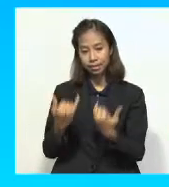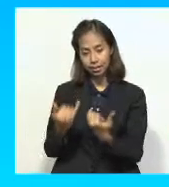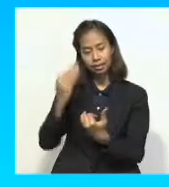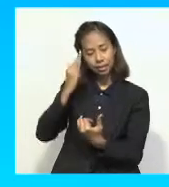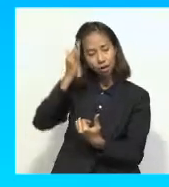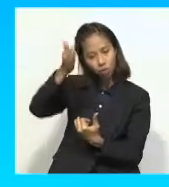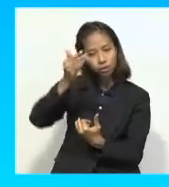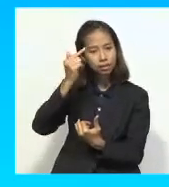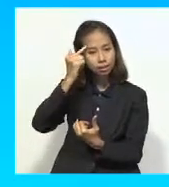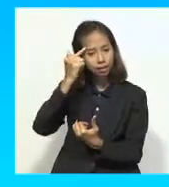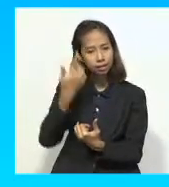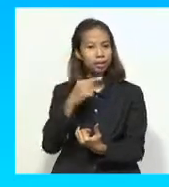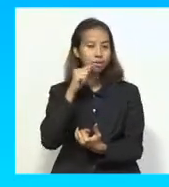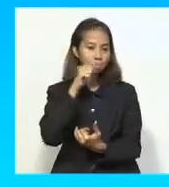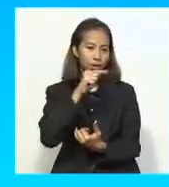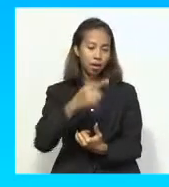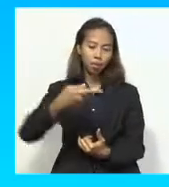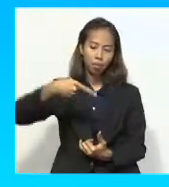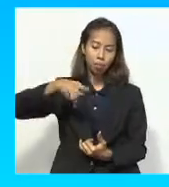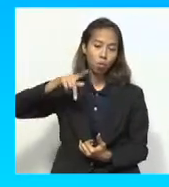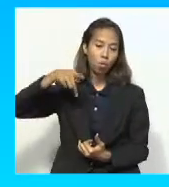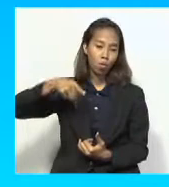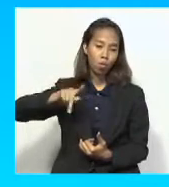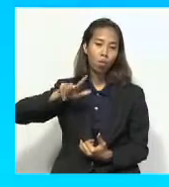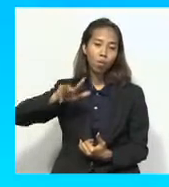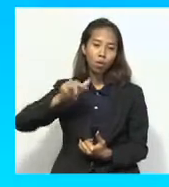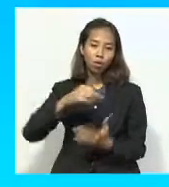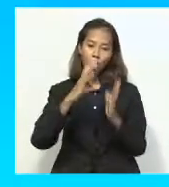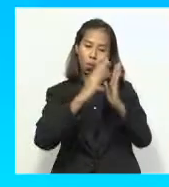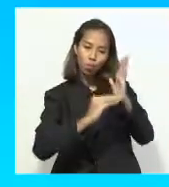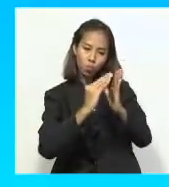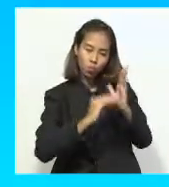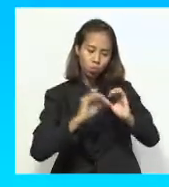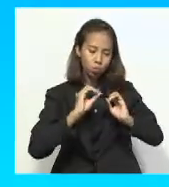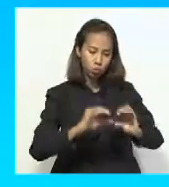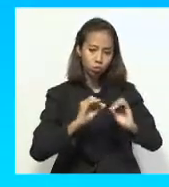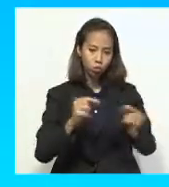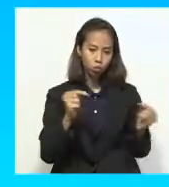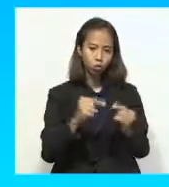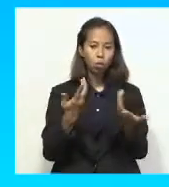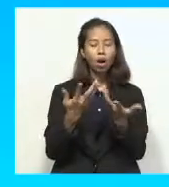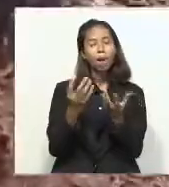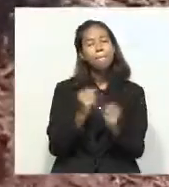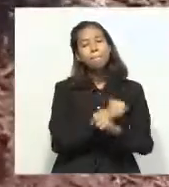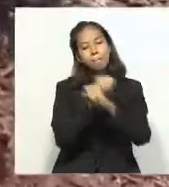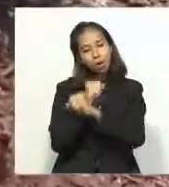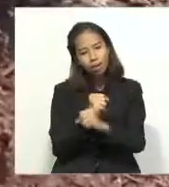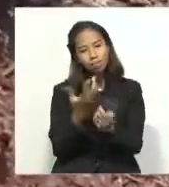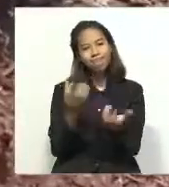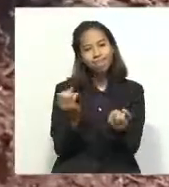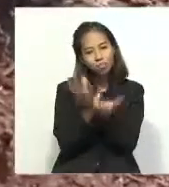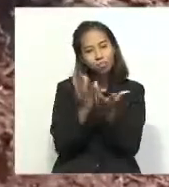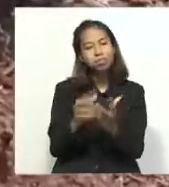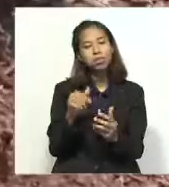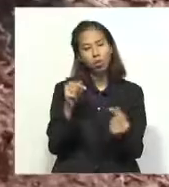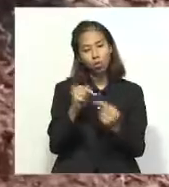นาคตนะครับมีการมอบหมายให้ทางด้านของปภ.แม่ฮ่องสอนมีการอบรมสร้างความรู้ในการรับมือกับภัยพิบัติให้กับพื้นที่ที่พัก